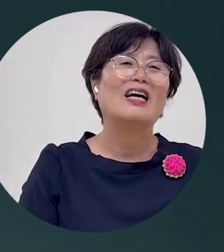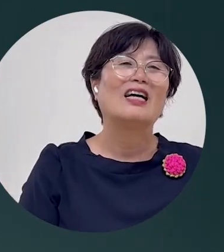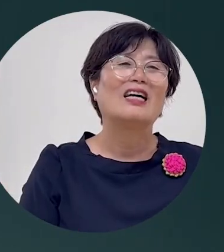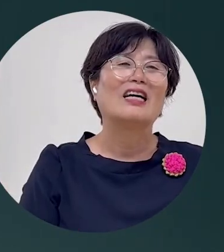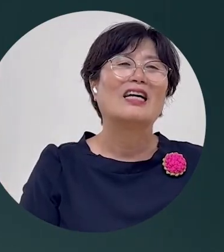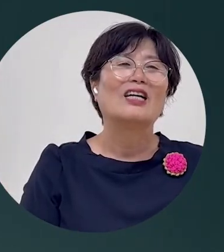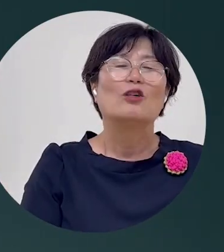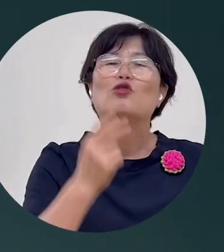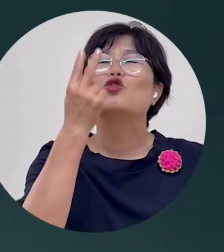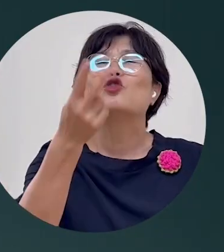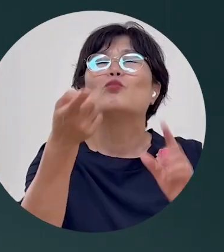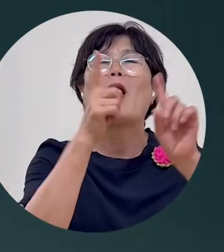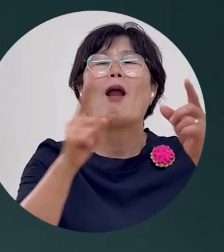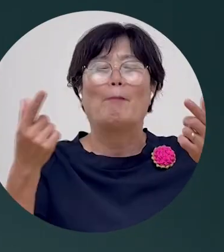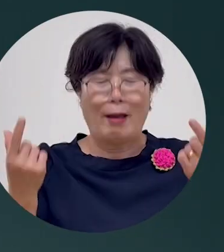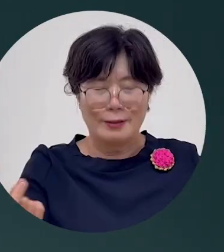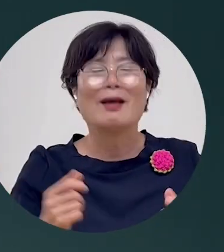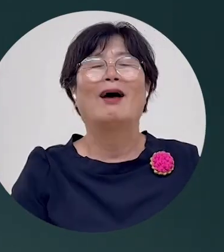두 말 다 맞아요.